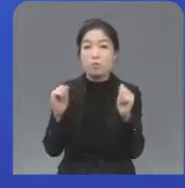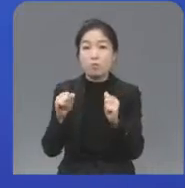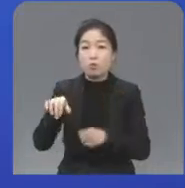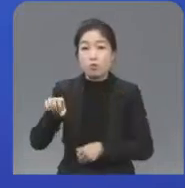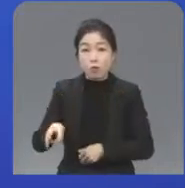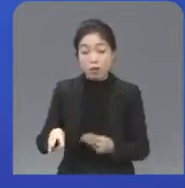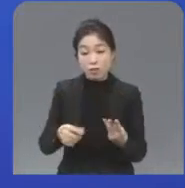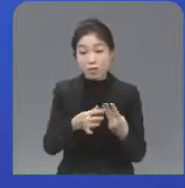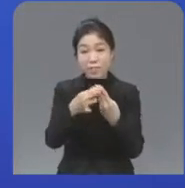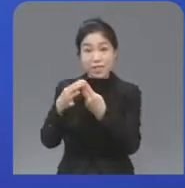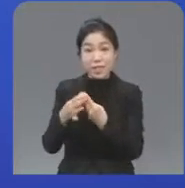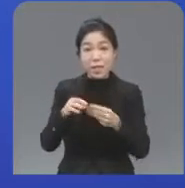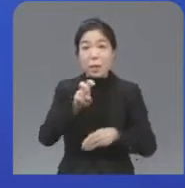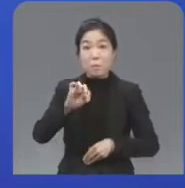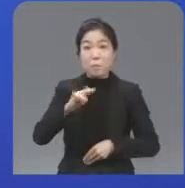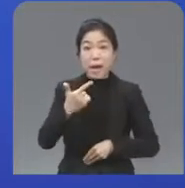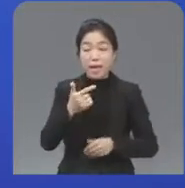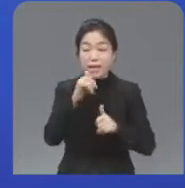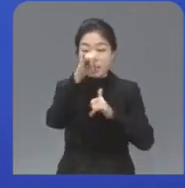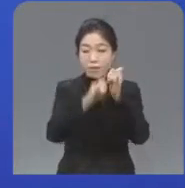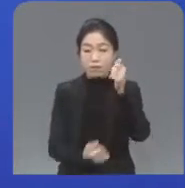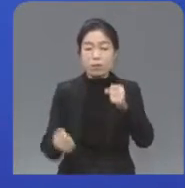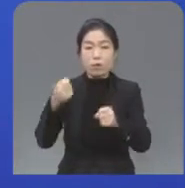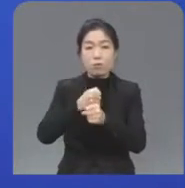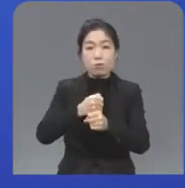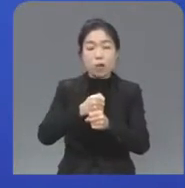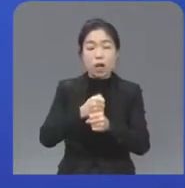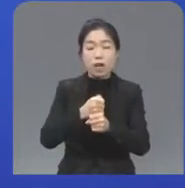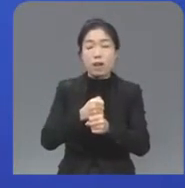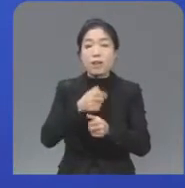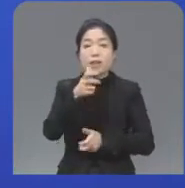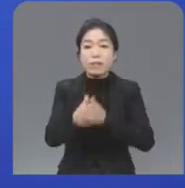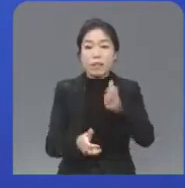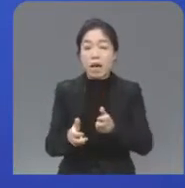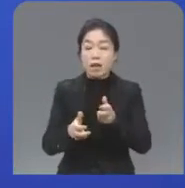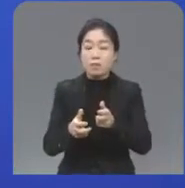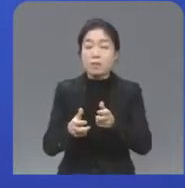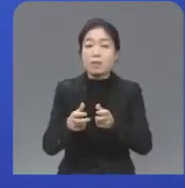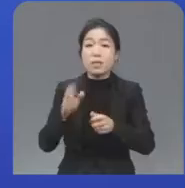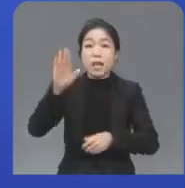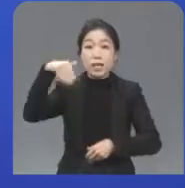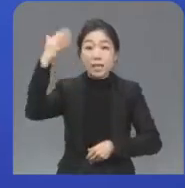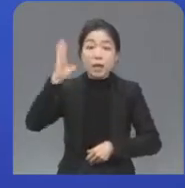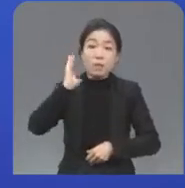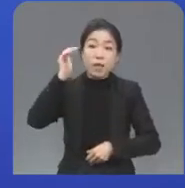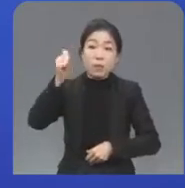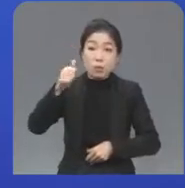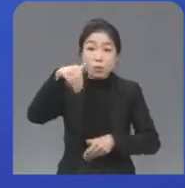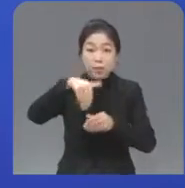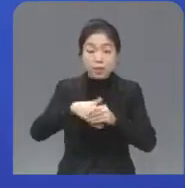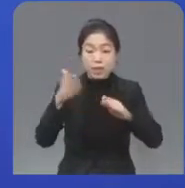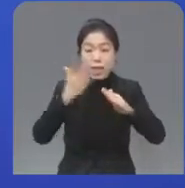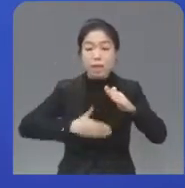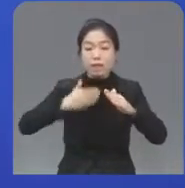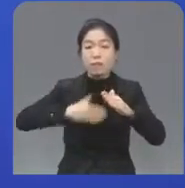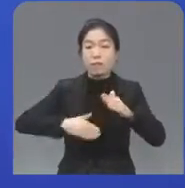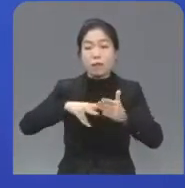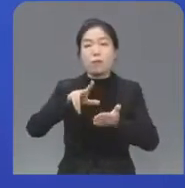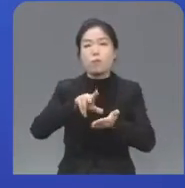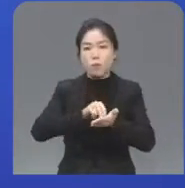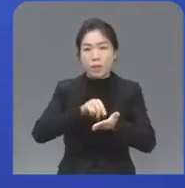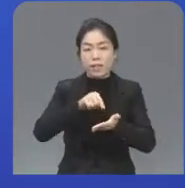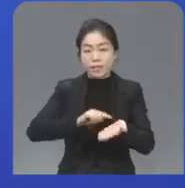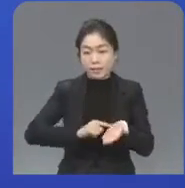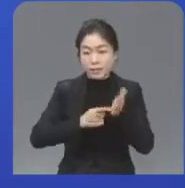광주시가 마한 역사문화 복원 사업을 차기 전라남도의 주요 대선 과제로 공동 제안하기로 했습니다. 보도에 김광진